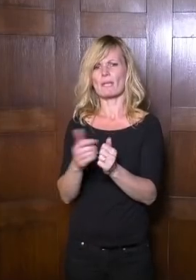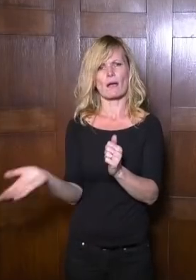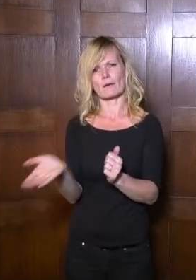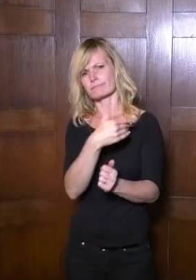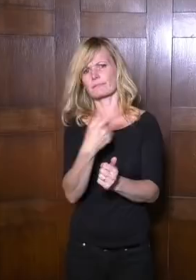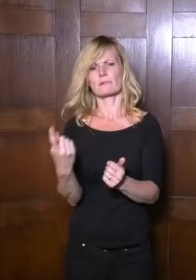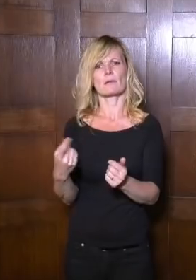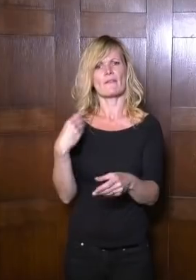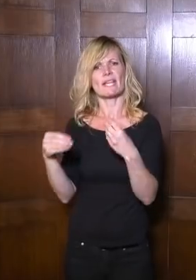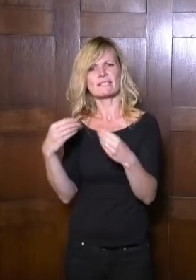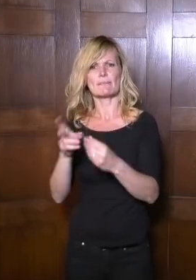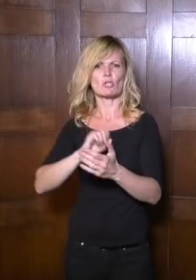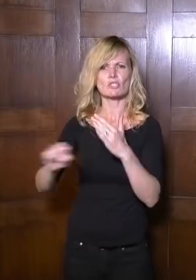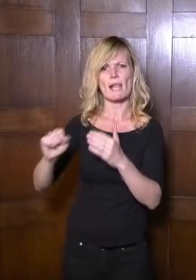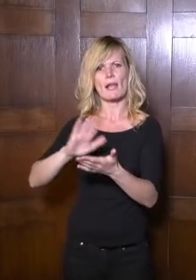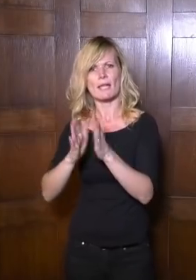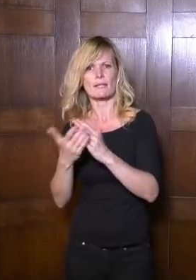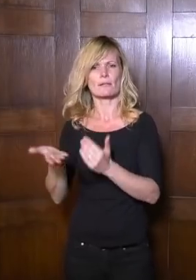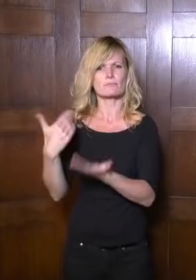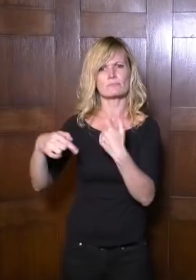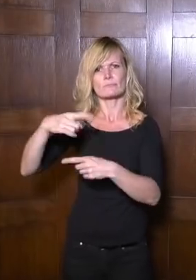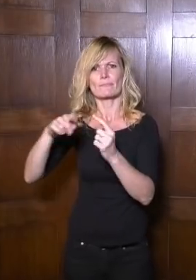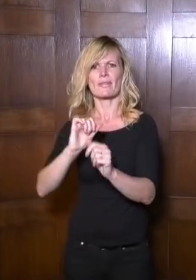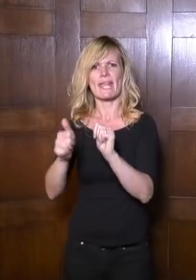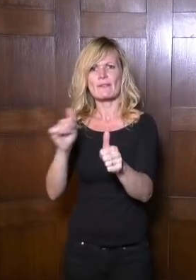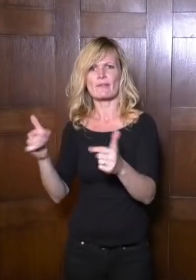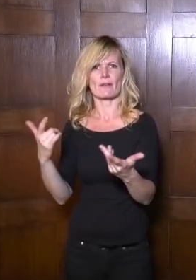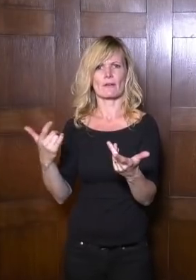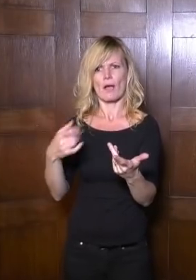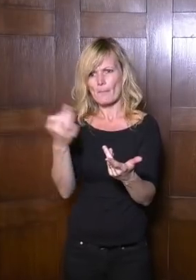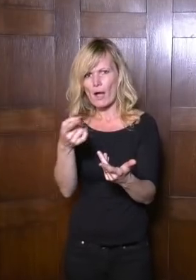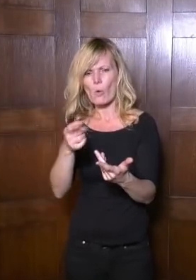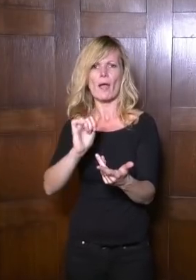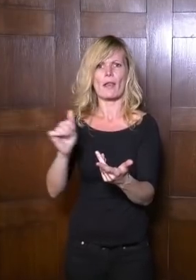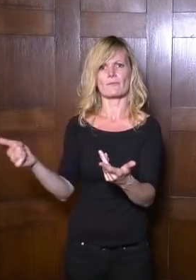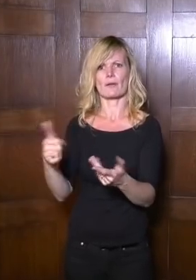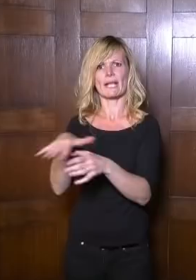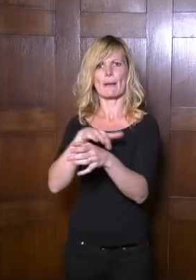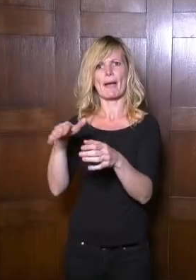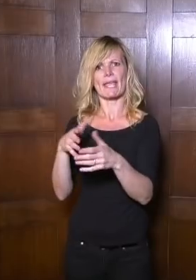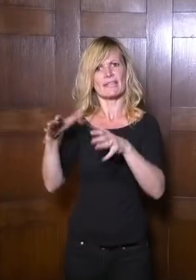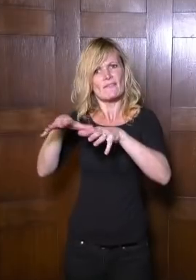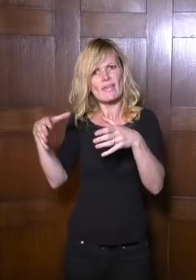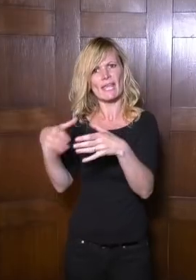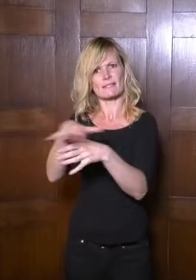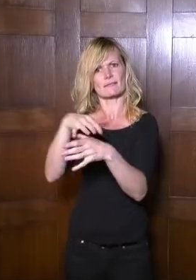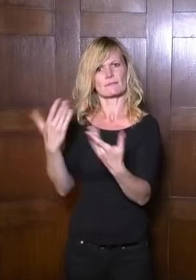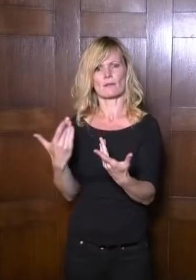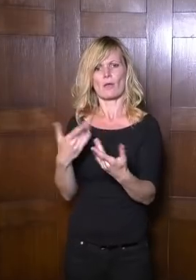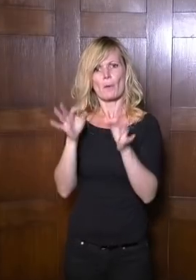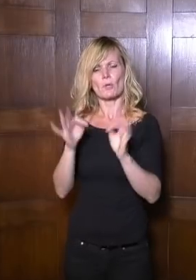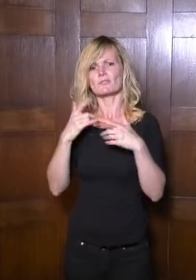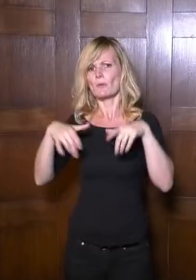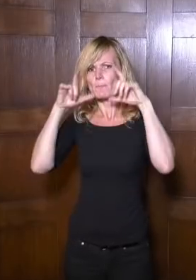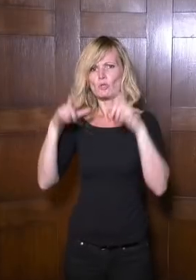flexibles, pragmatisches, schnelles Handeln, Hilfe dort anzusetzen, wo sie gebraucht wird, im Gemeinwesen zu wirken, plötzlich einen Mundschutz zu